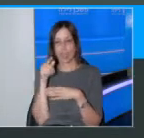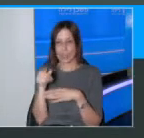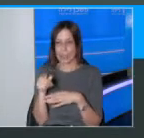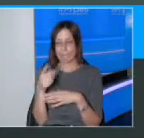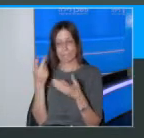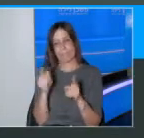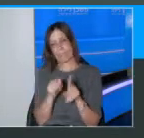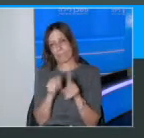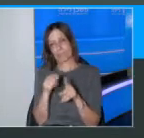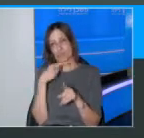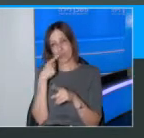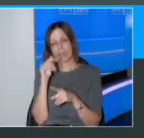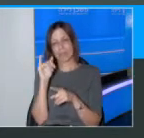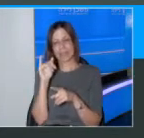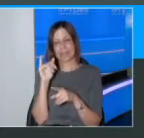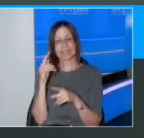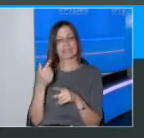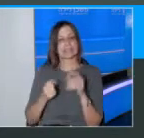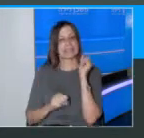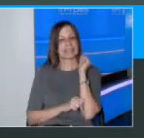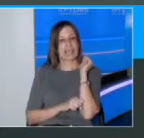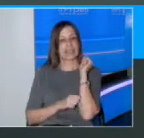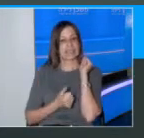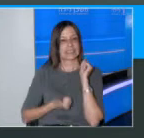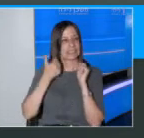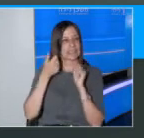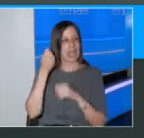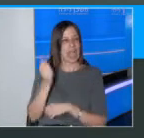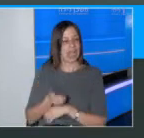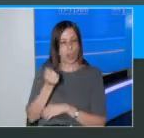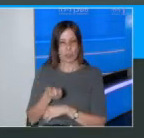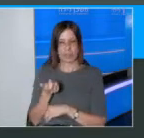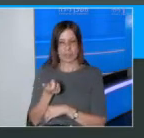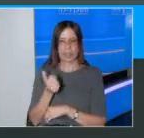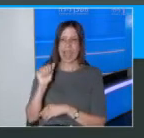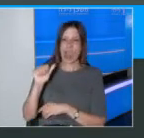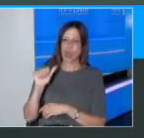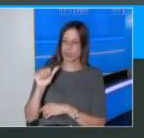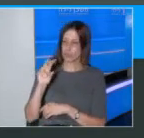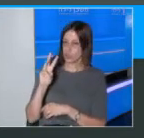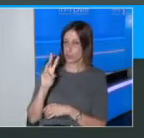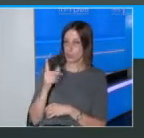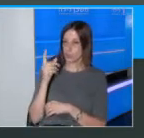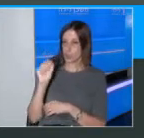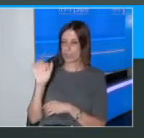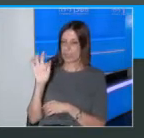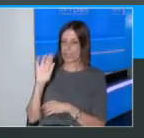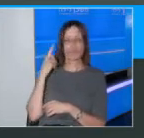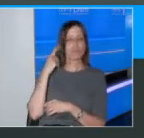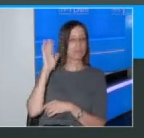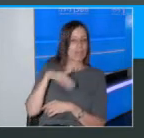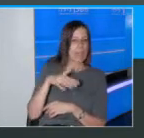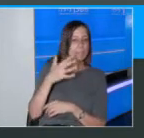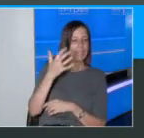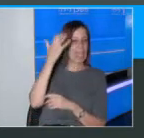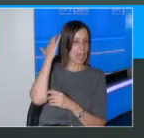כמו שמזכיר יניר את סגן שר החקלאות אלון שוסטר, ואנחנו שומעים את יאיר לפיד, והנה אנחנו